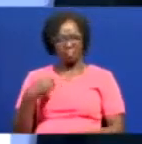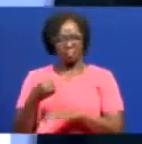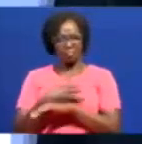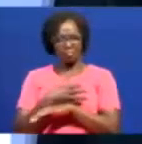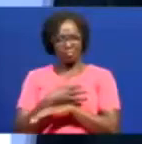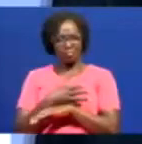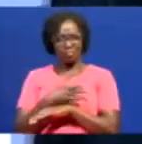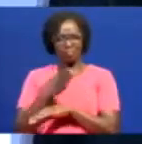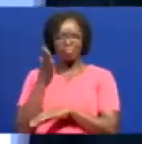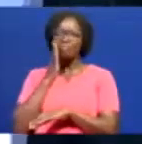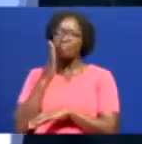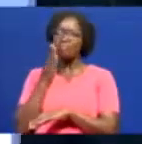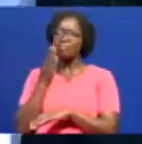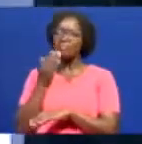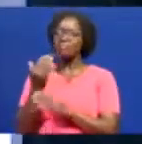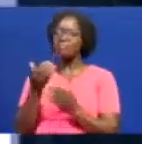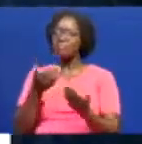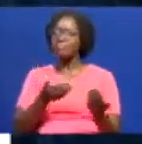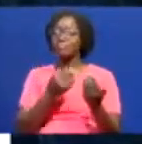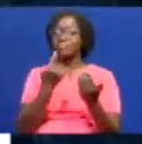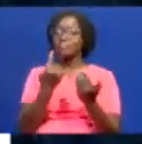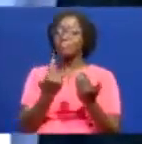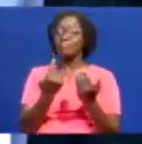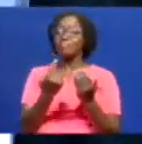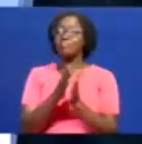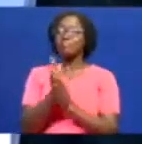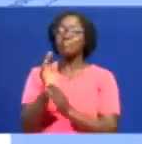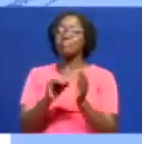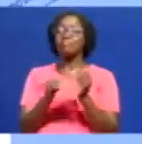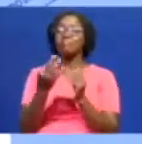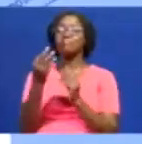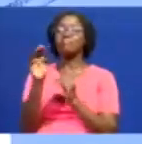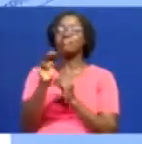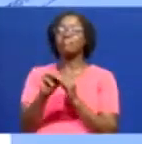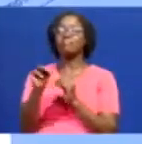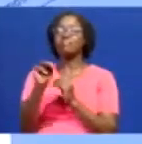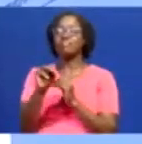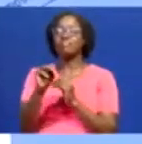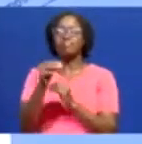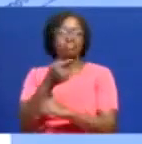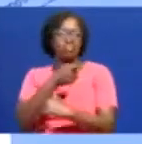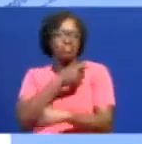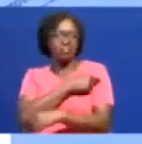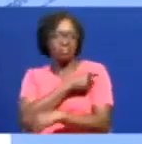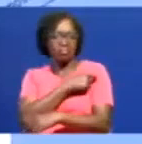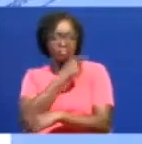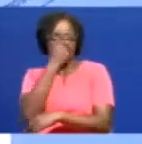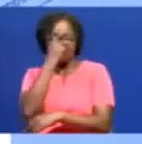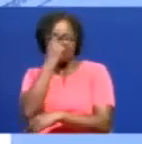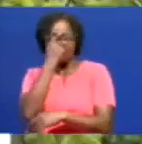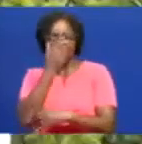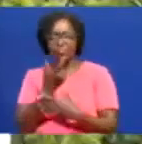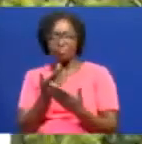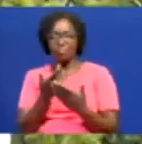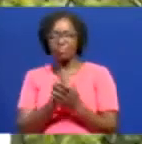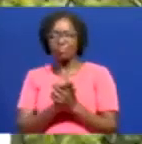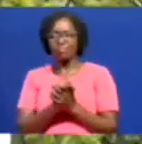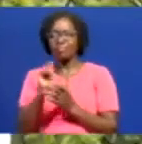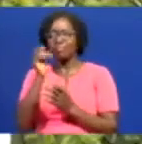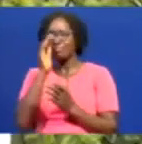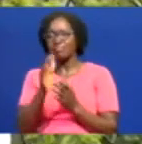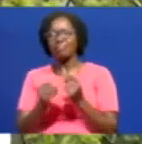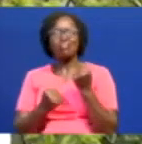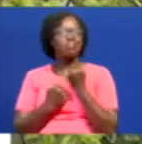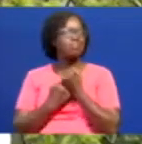Mama huyo wa mtoto mmoja ananuia kuchangisha takriban shilingi milioni 3 kwa ajili ya matibabu yake nchini India. Kenyans have been